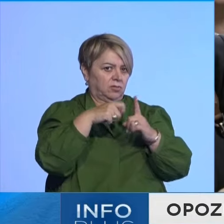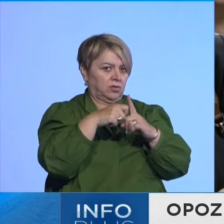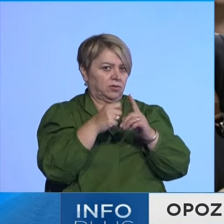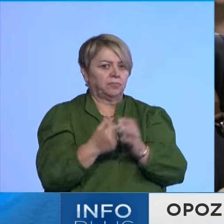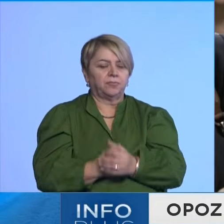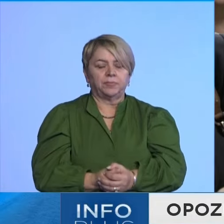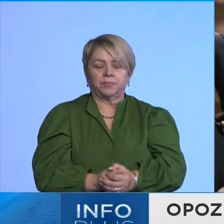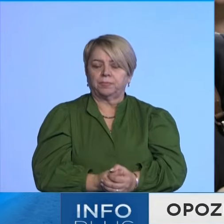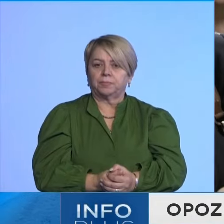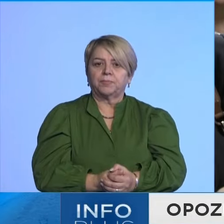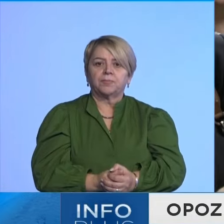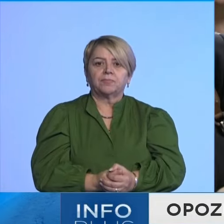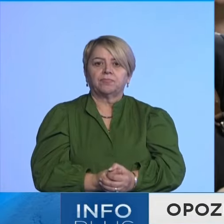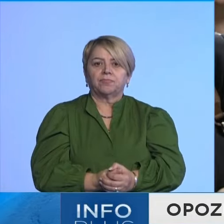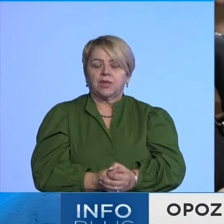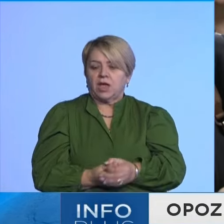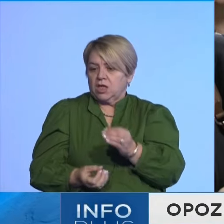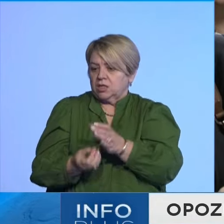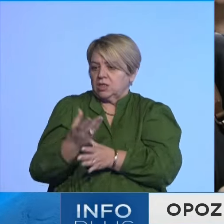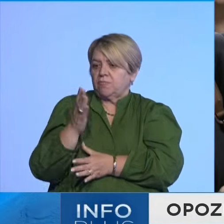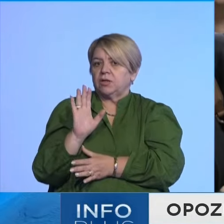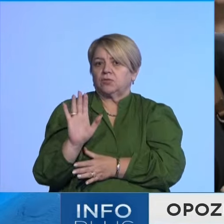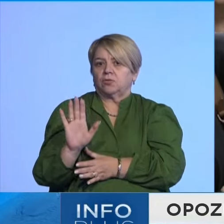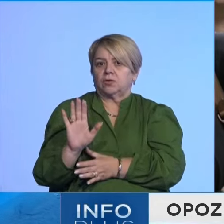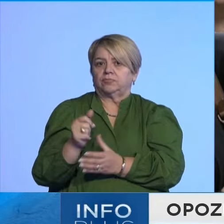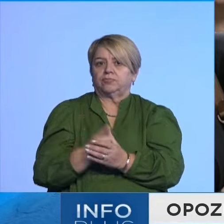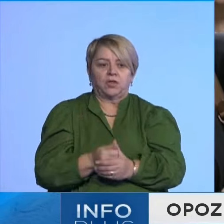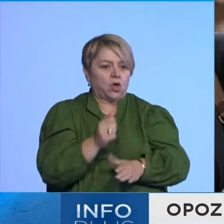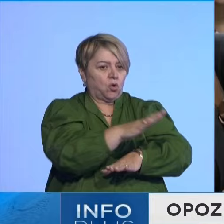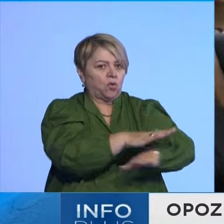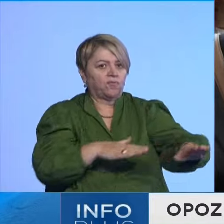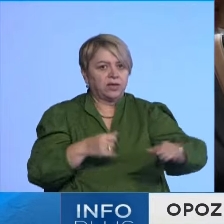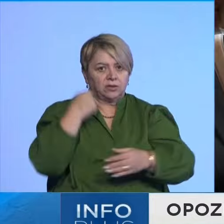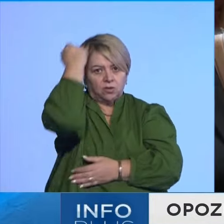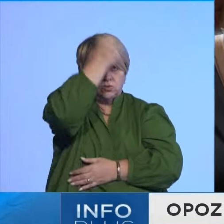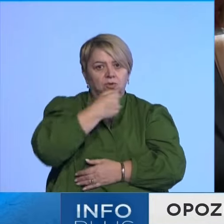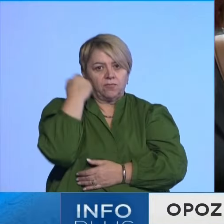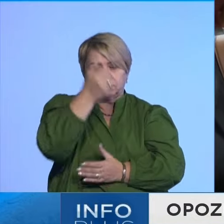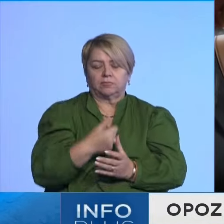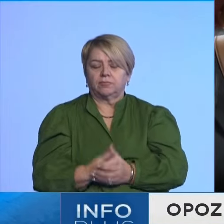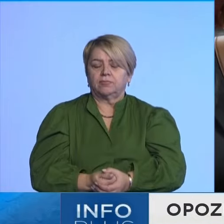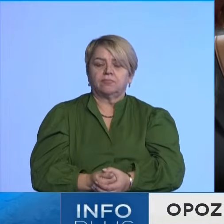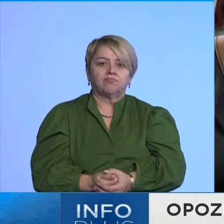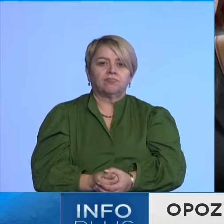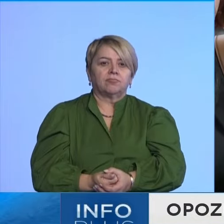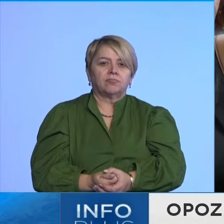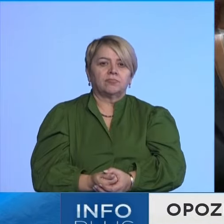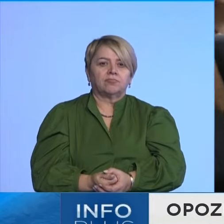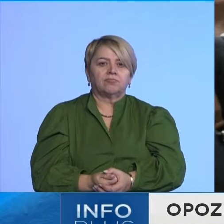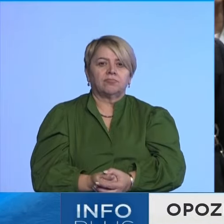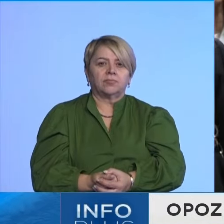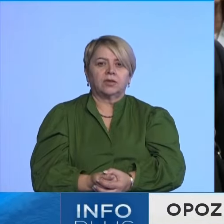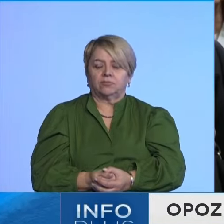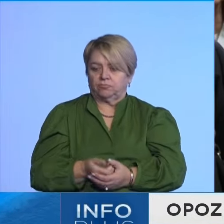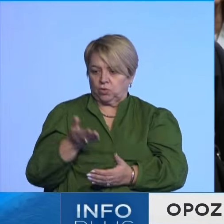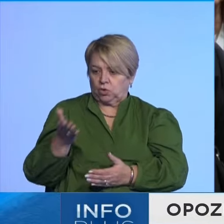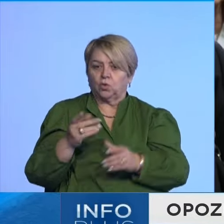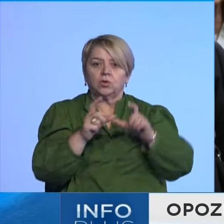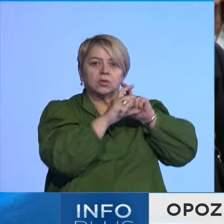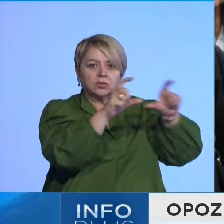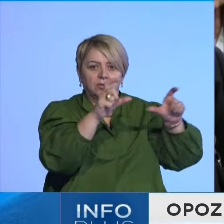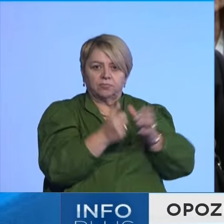Kosovës, i themeluar nga Kuvendi i Republikës Kosovës dhe ky institucion